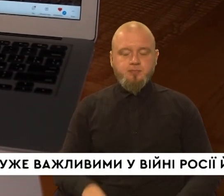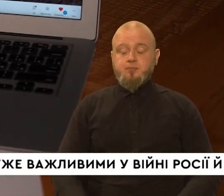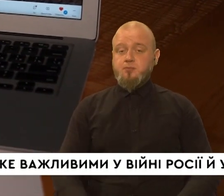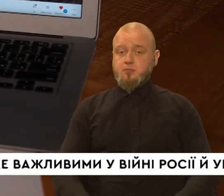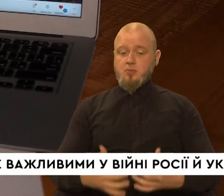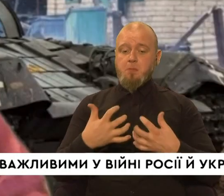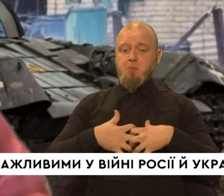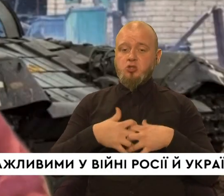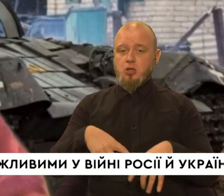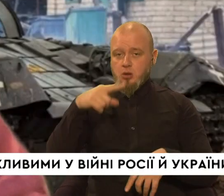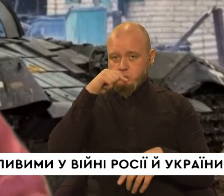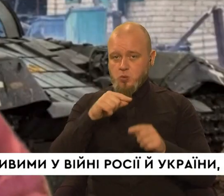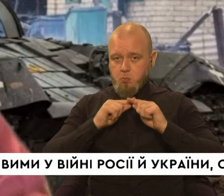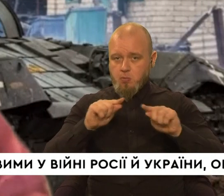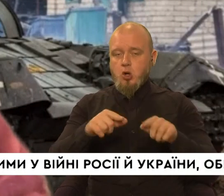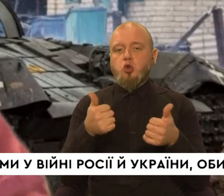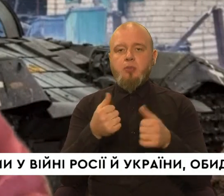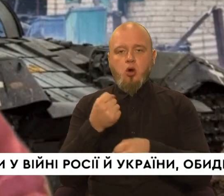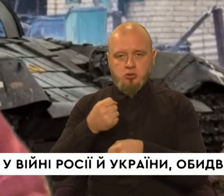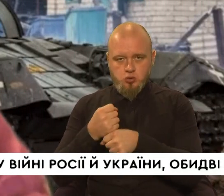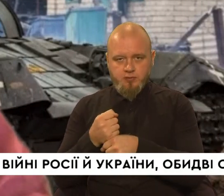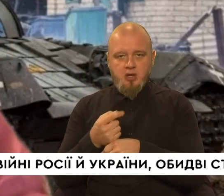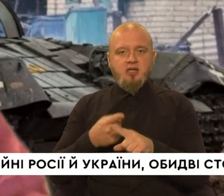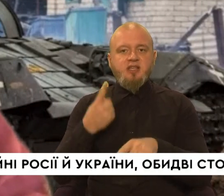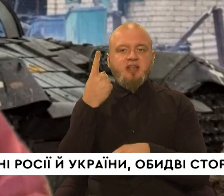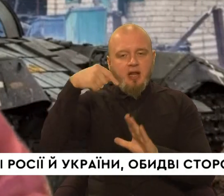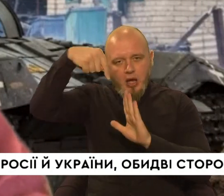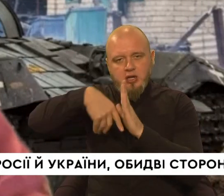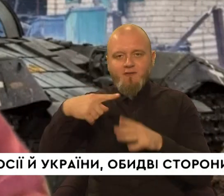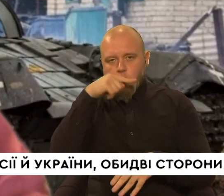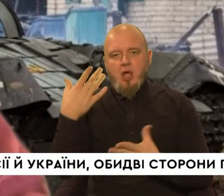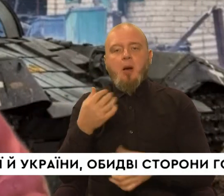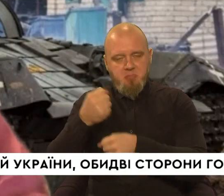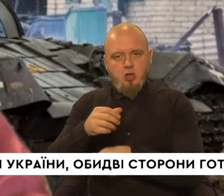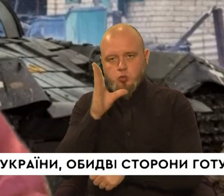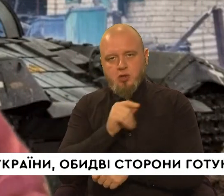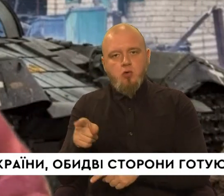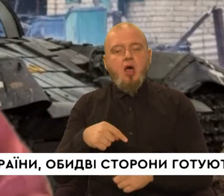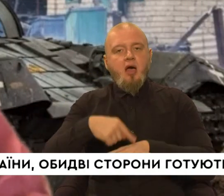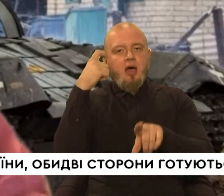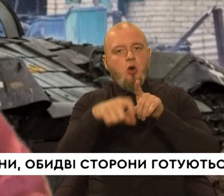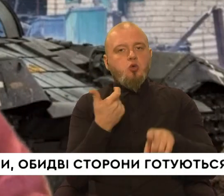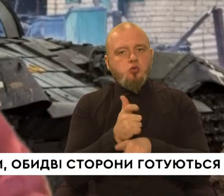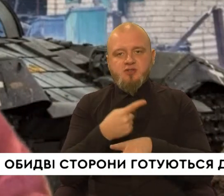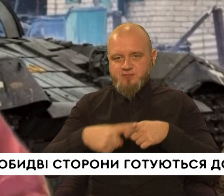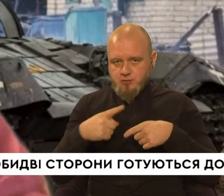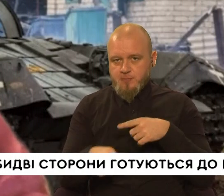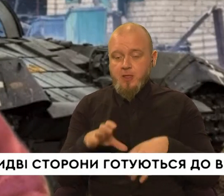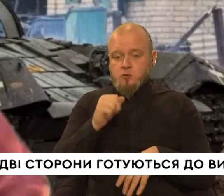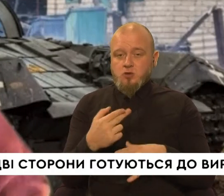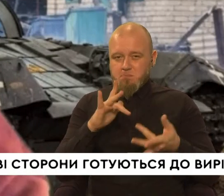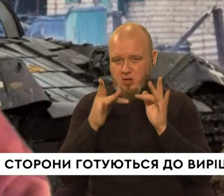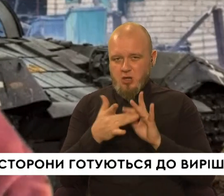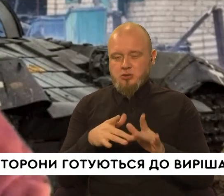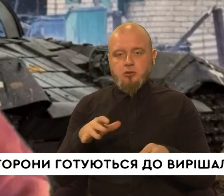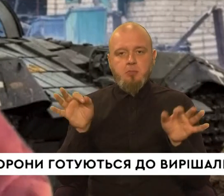Машина путінської пропаганди добре організована. Це єдина річ в Росії, яка працює. І вона реагує дуже швидко. В соціальних